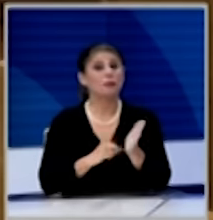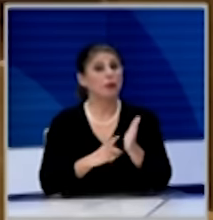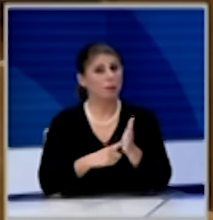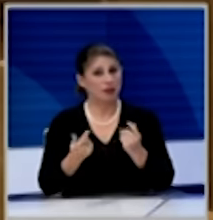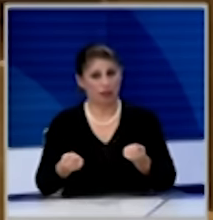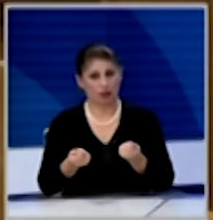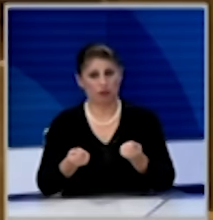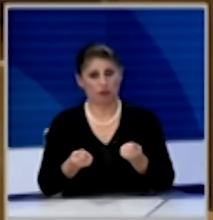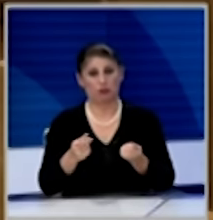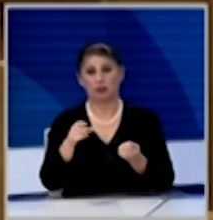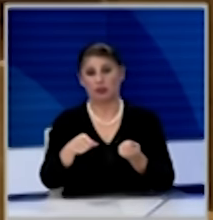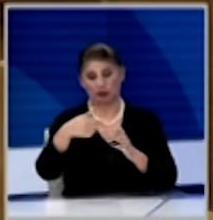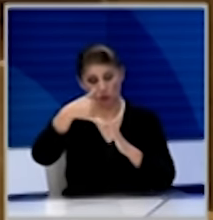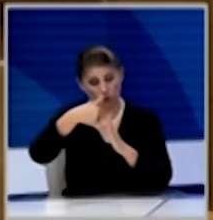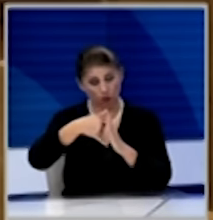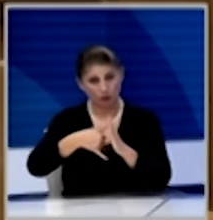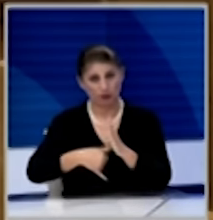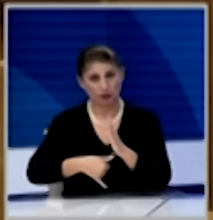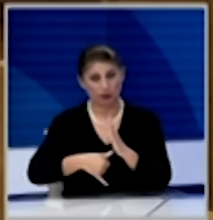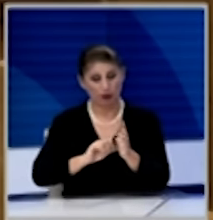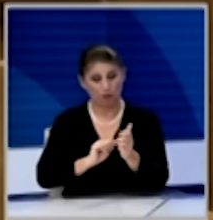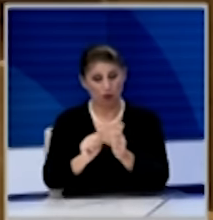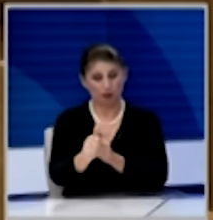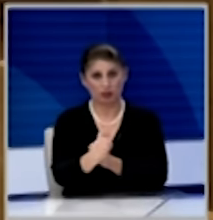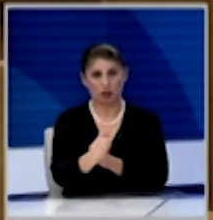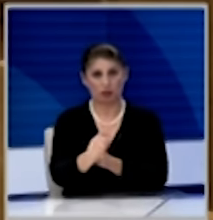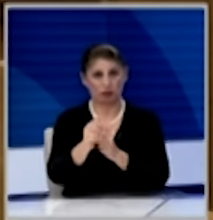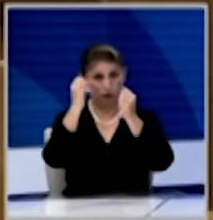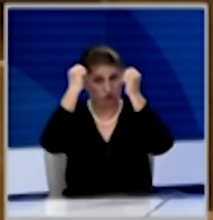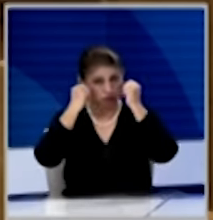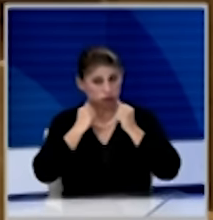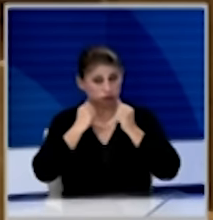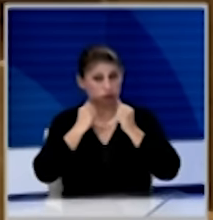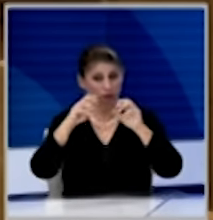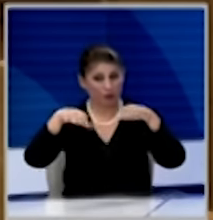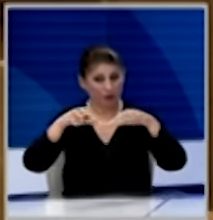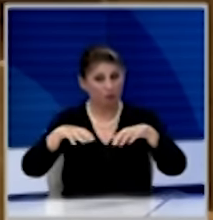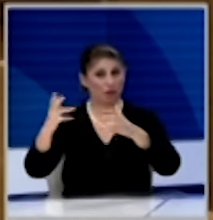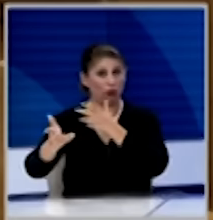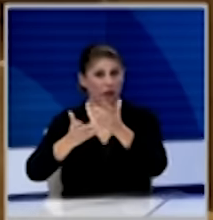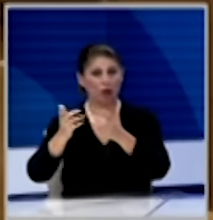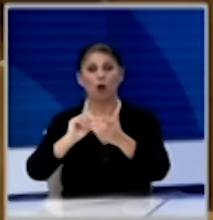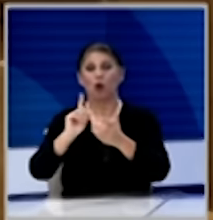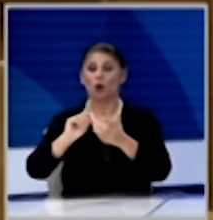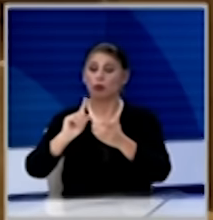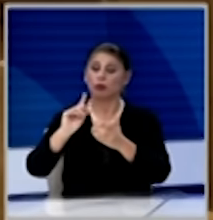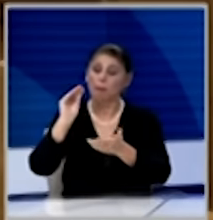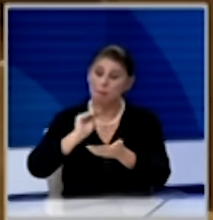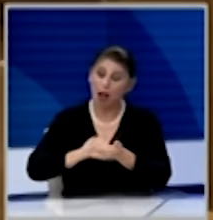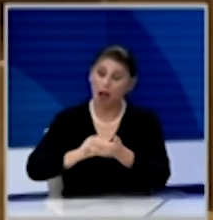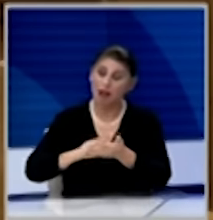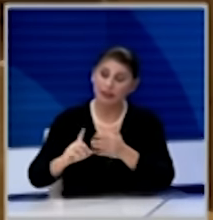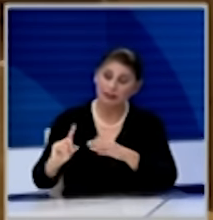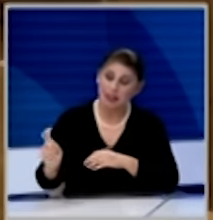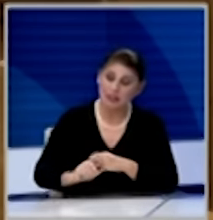να γίνει τόσο για την ουσιαστική αποκατάσταση των πληγέντων όσο και για να μην ξαναζήσει τέτοιες